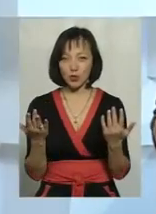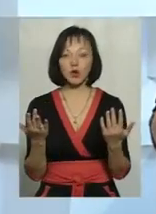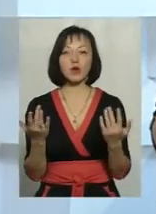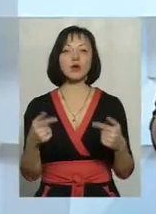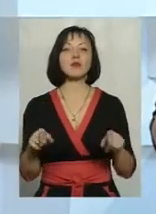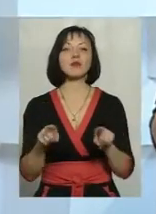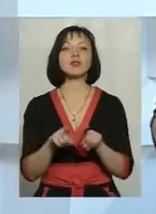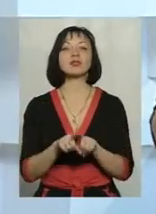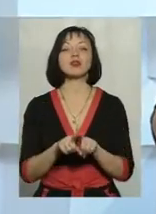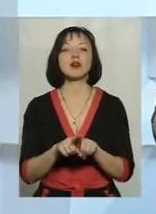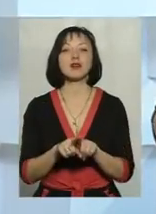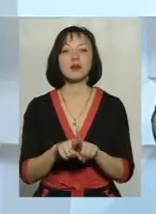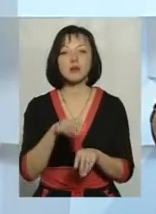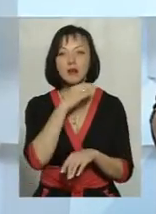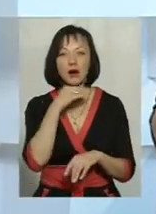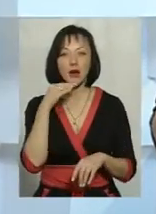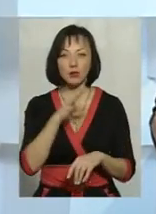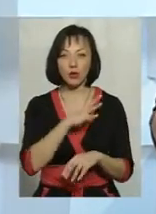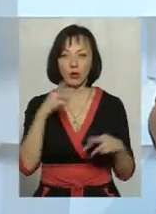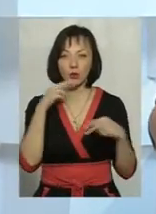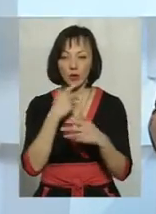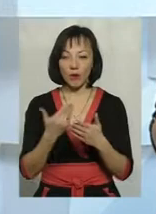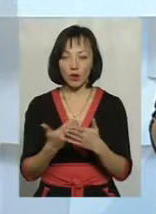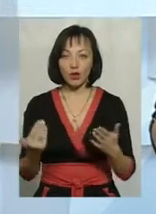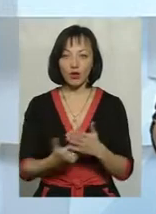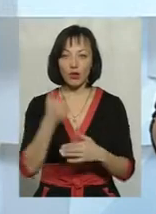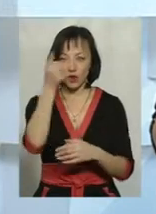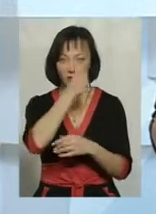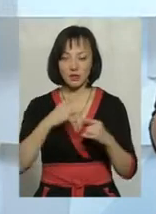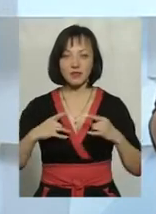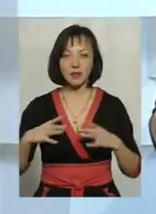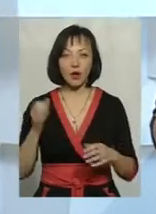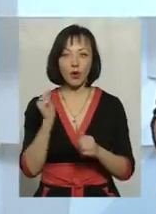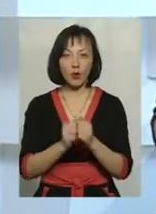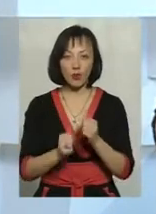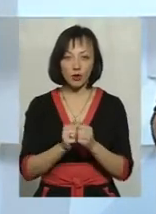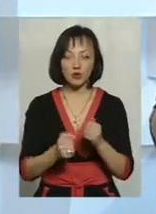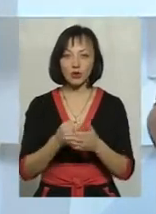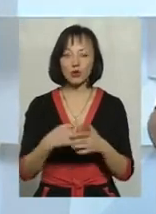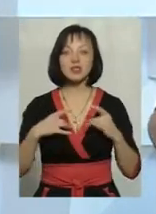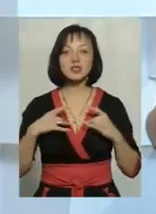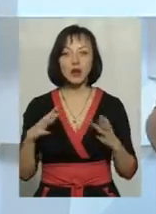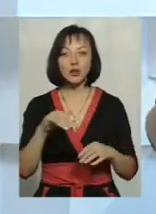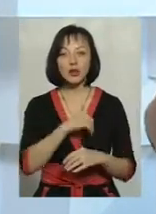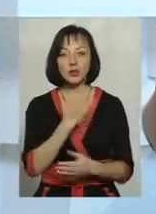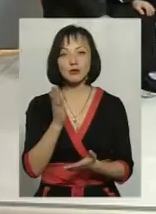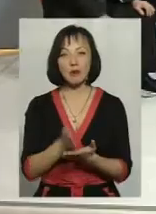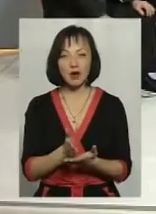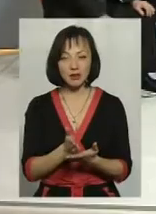ж таки велика маса отруєнь була. І ось новорічні свята. Кожен до свят хоче